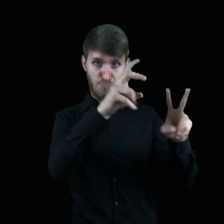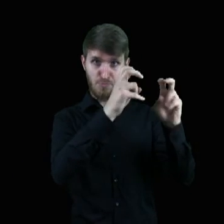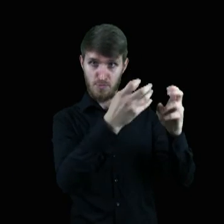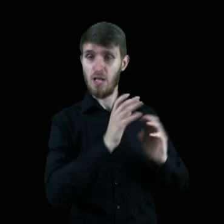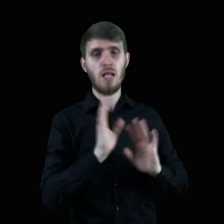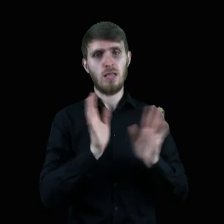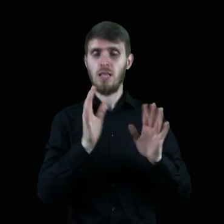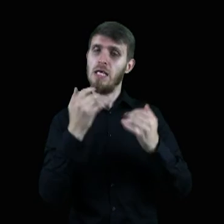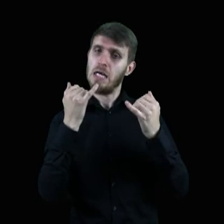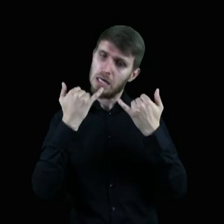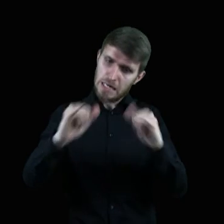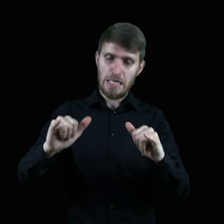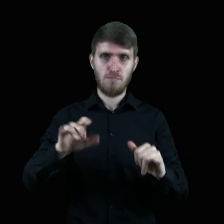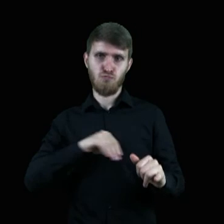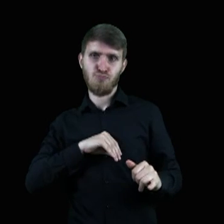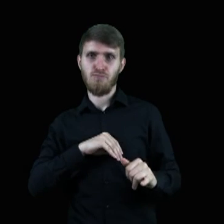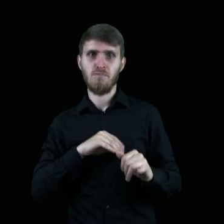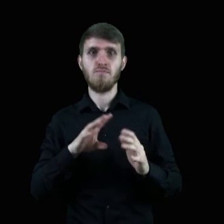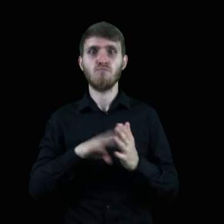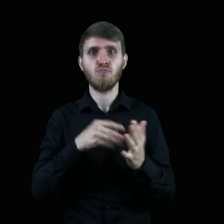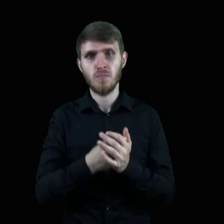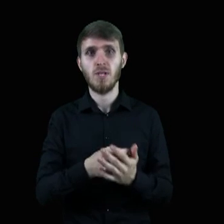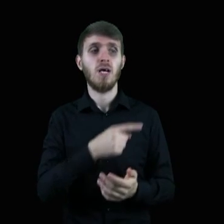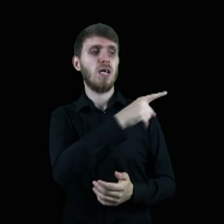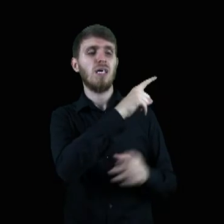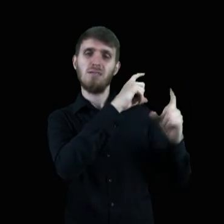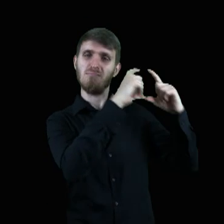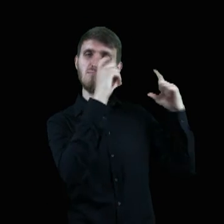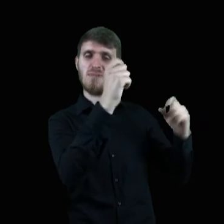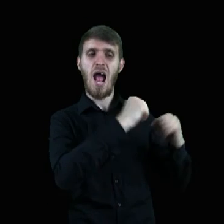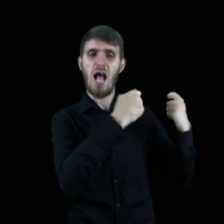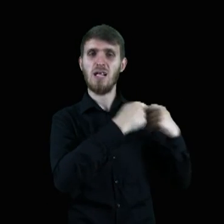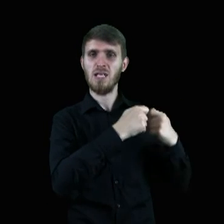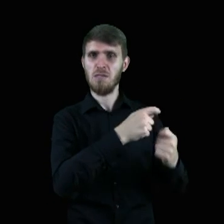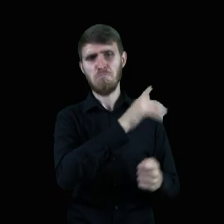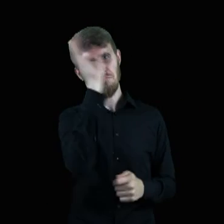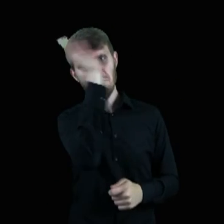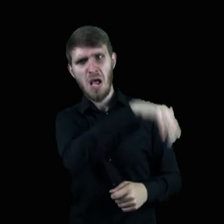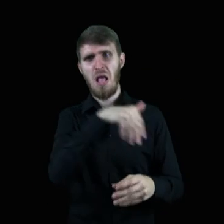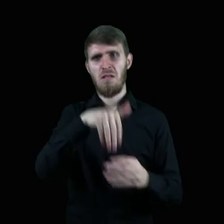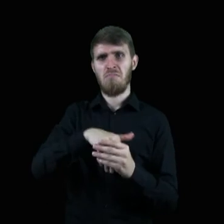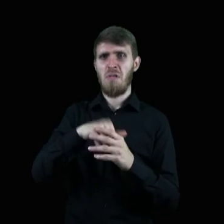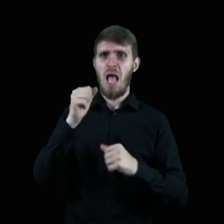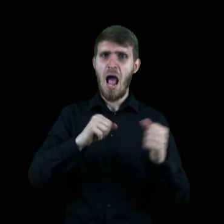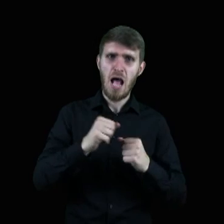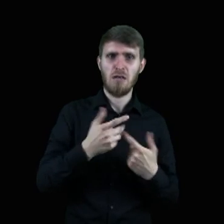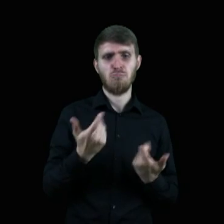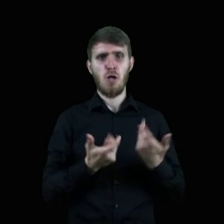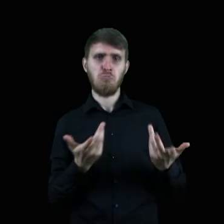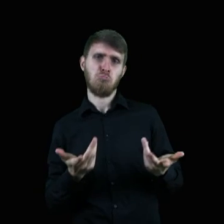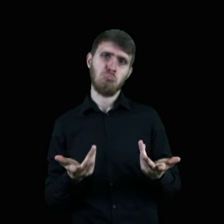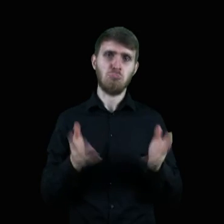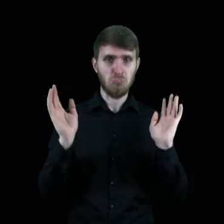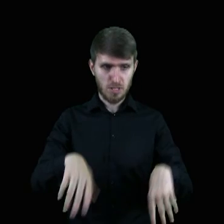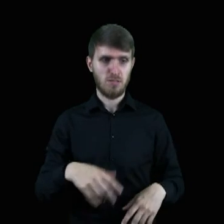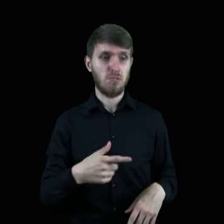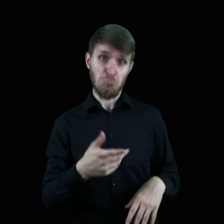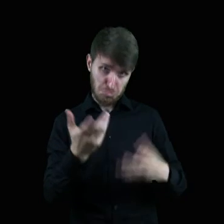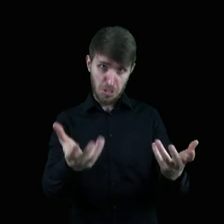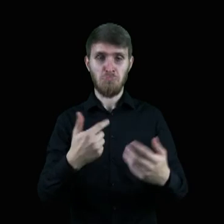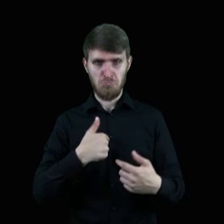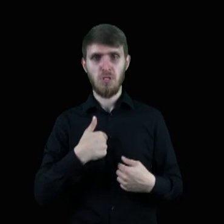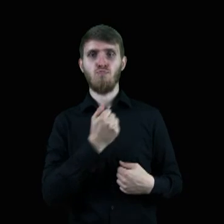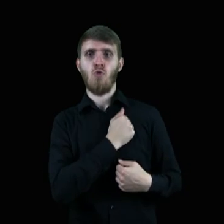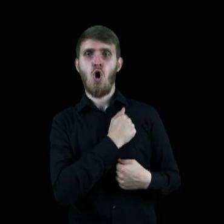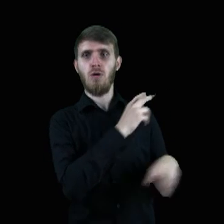uzyskania akcji. Czasami domy maklerskie po prostu w swojej puli posiadają również akcje, której my chcemy dokonać krótkiej sprzedaży i w